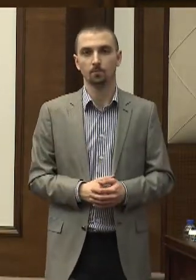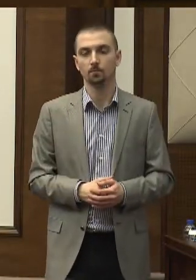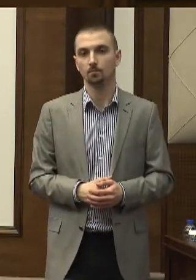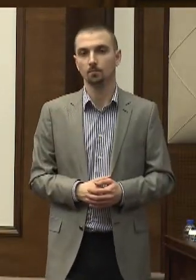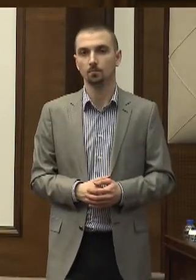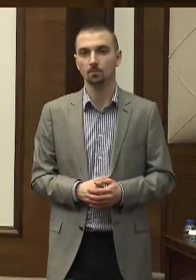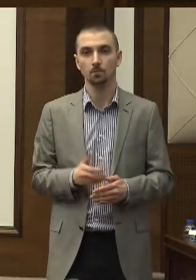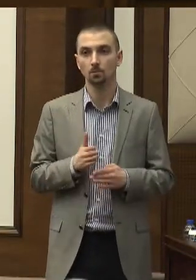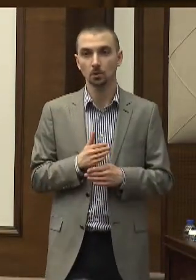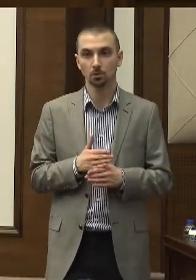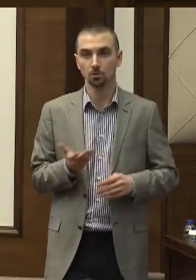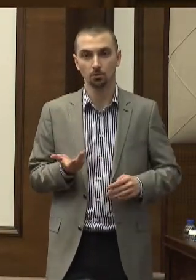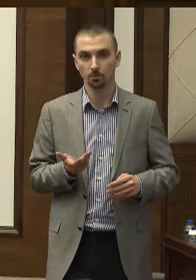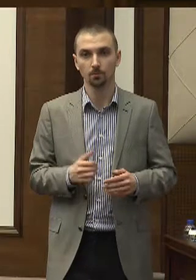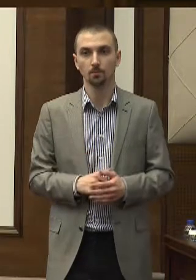Çünkü